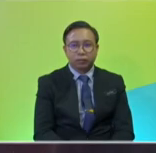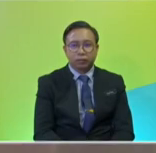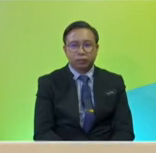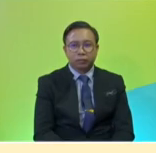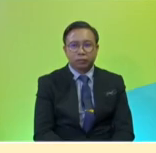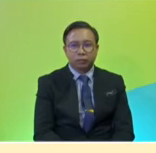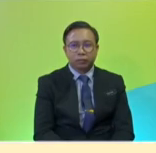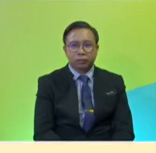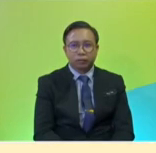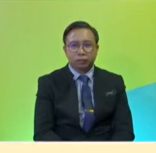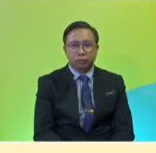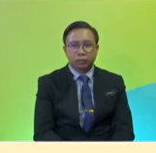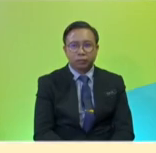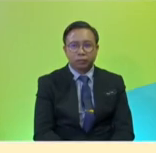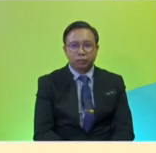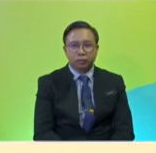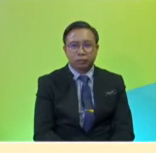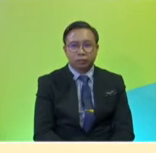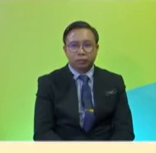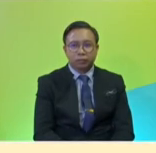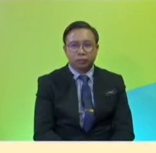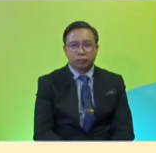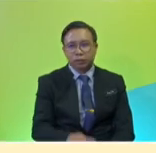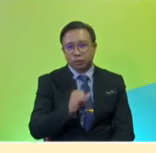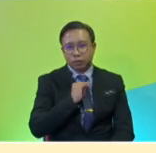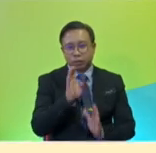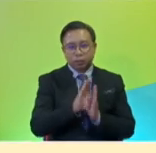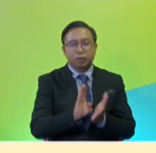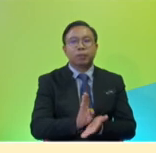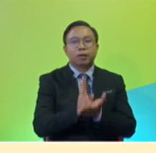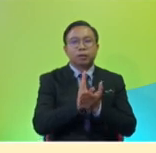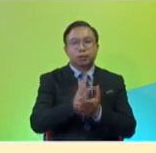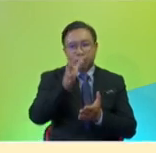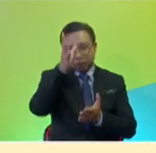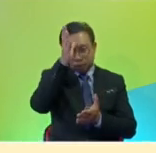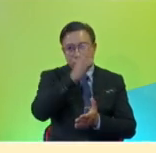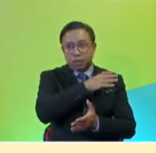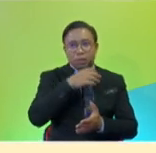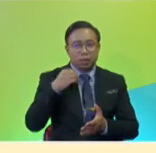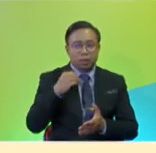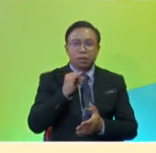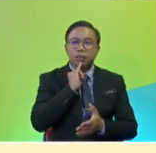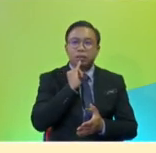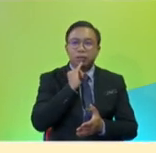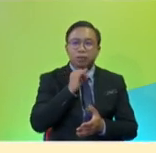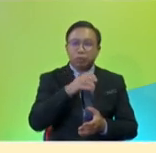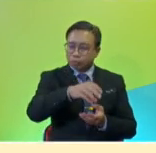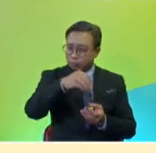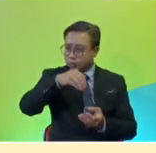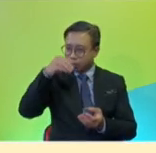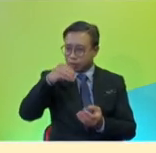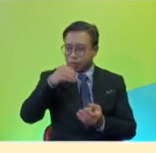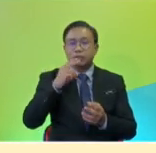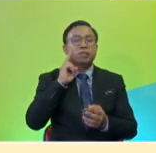Okey, Kuan Shen, giliran Kuan Shen. Saya membantu ayah dan ibu memetik sayur di